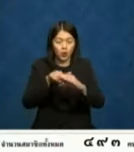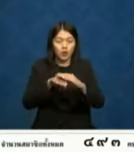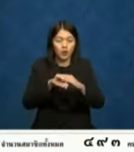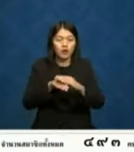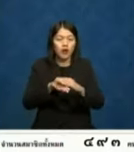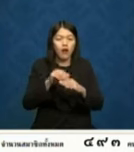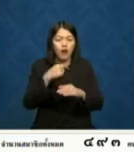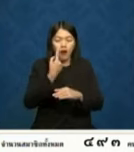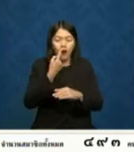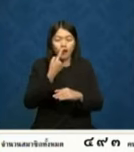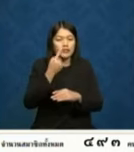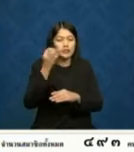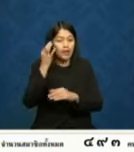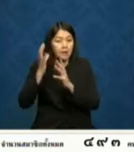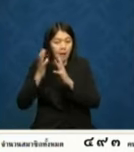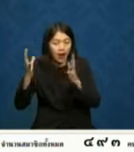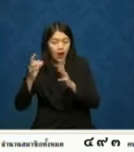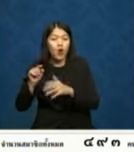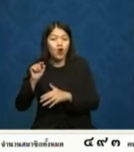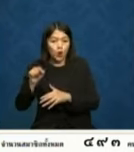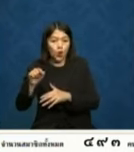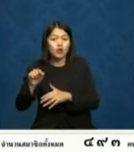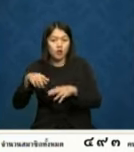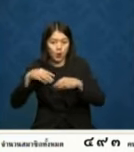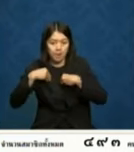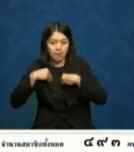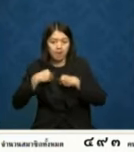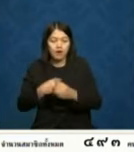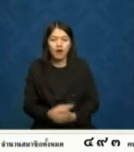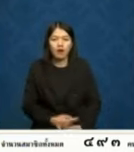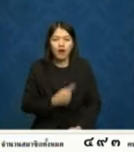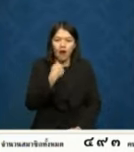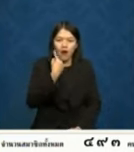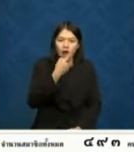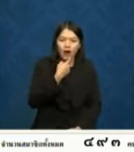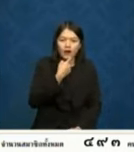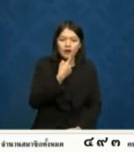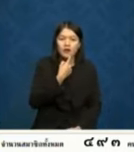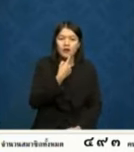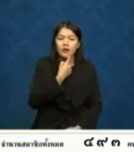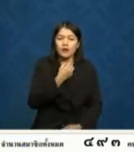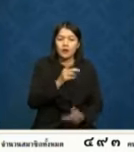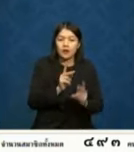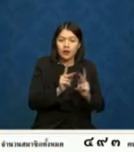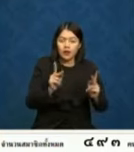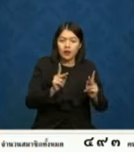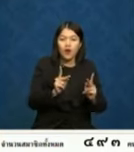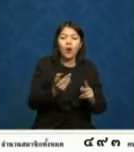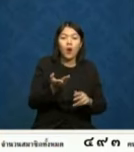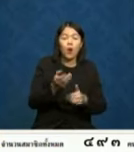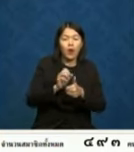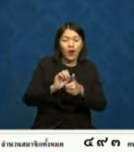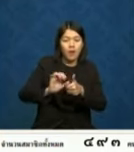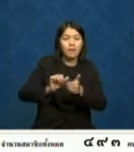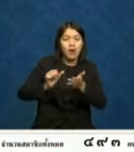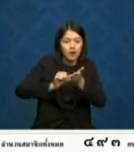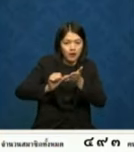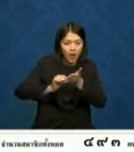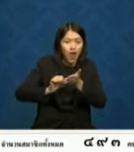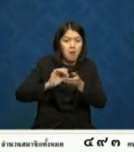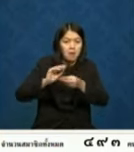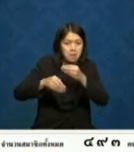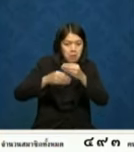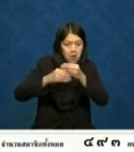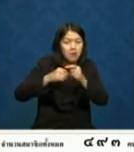ด้วยกับคณะกรรมาธิการเสียงข้างมากโปรดกดปุ่มเห็นด้วยผู้ใดเห็นด้วยกับกรรมาธิการที่ขอสงวนความเห็นและผู้